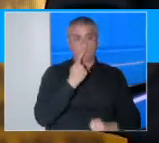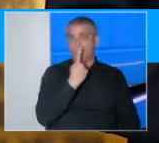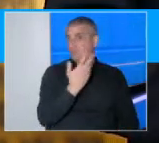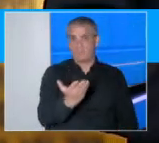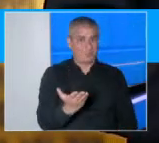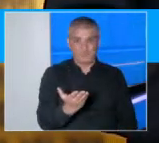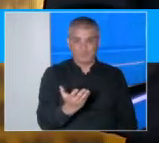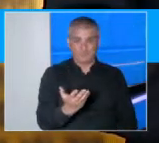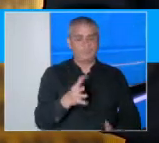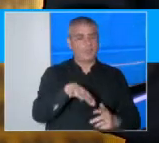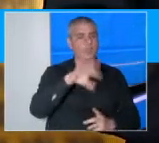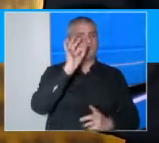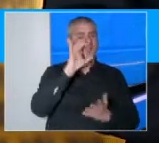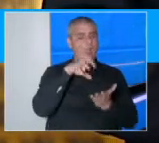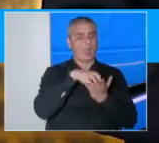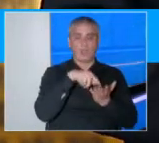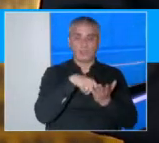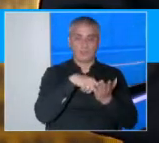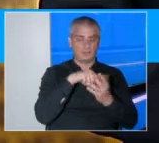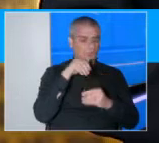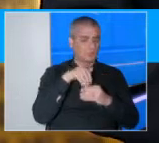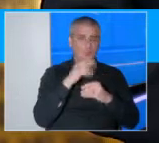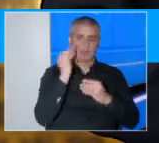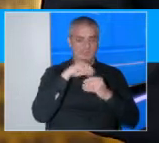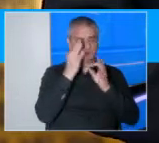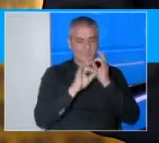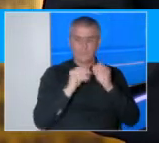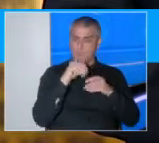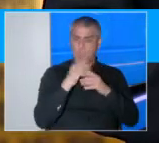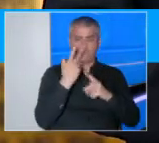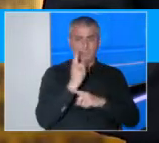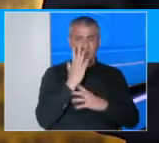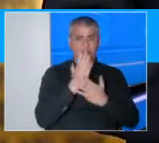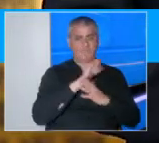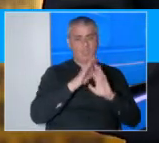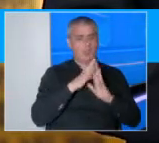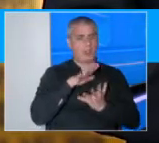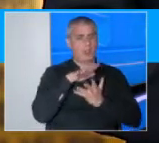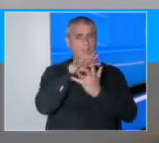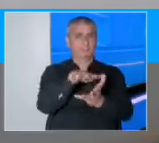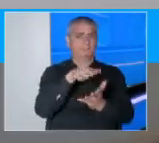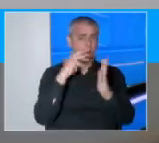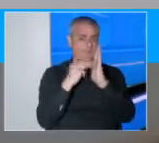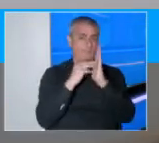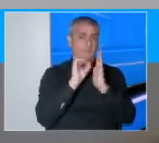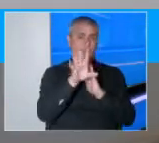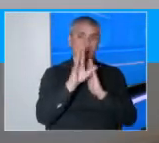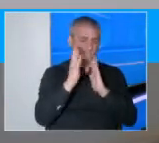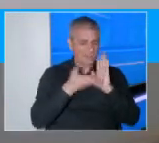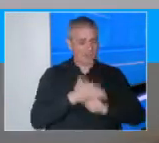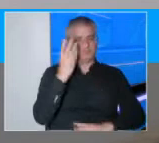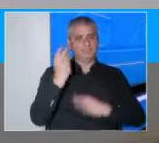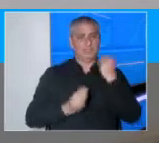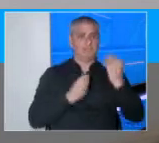תרצו. לבחור את האתר תוך כמה, להכניס פרטים תוך כמה דקות כבר כל ערכת המשחק אצלכם במייל, וככה לצאת